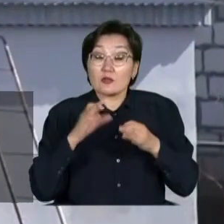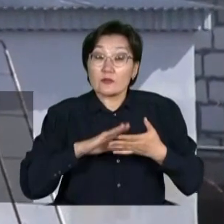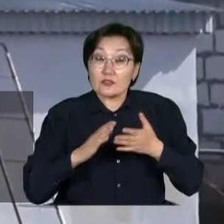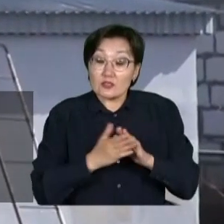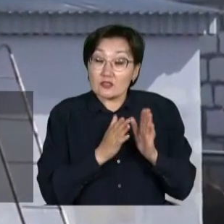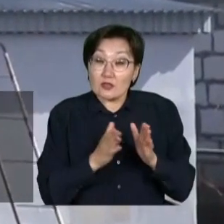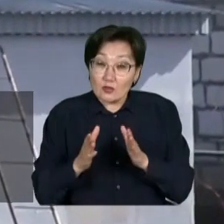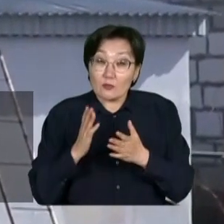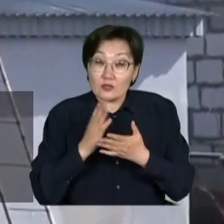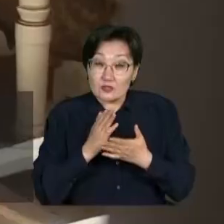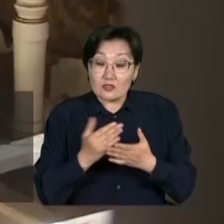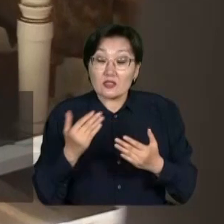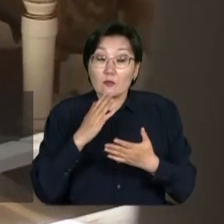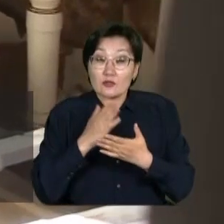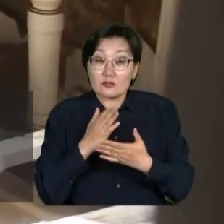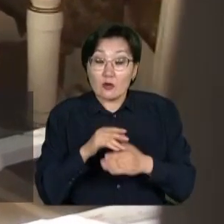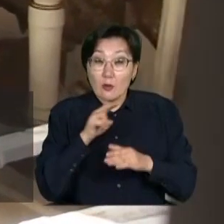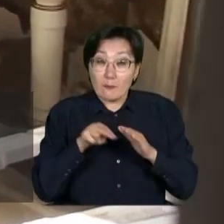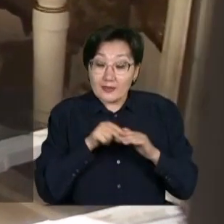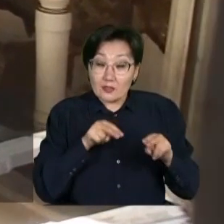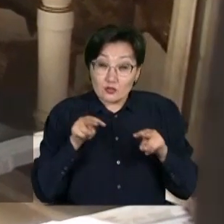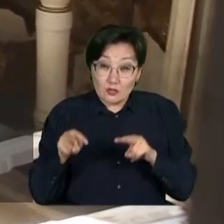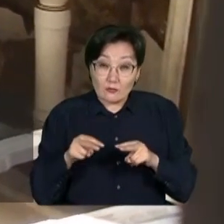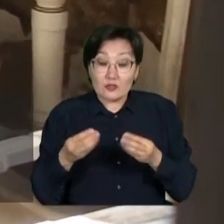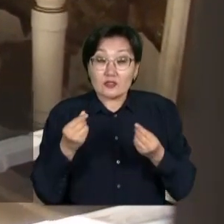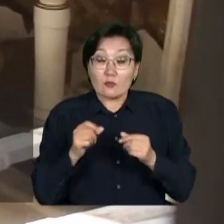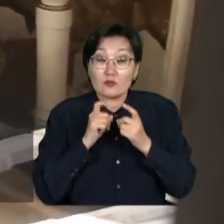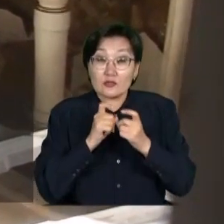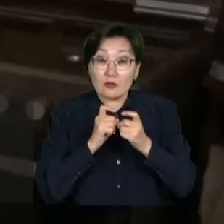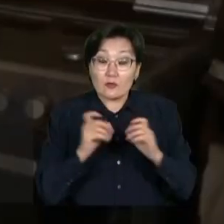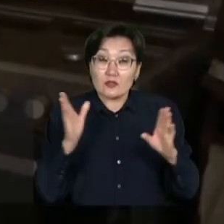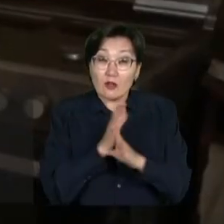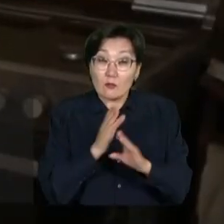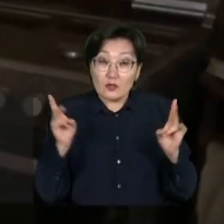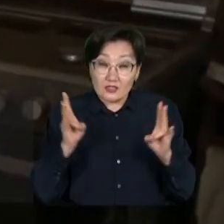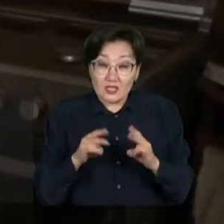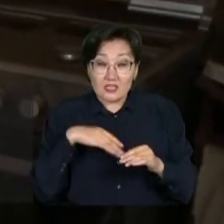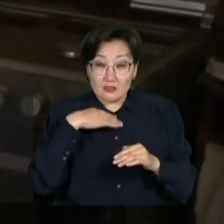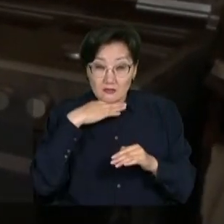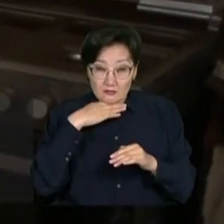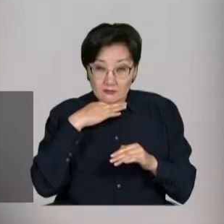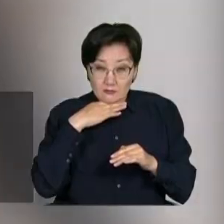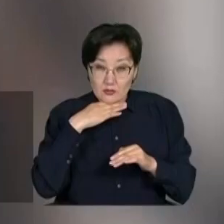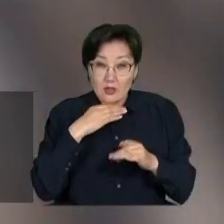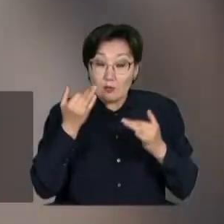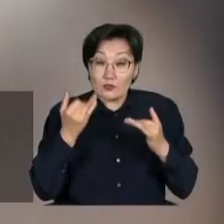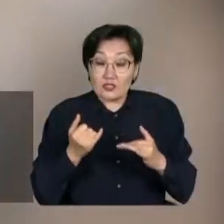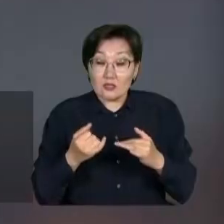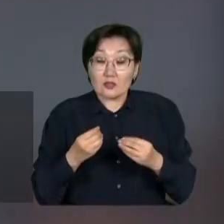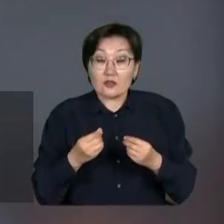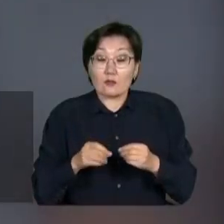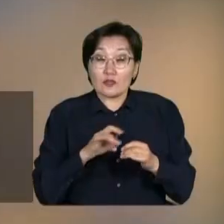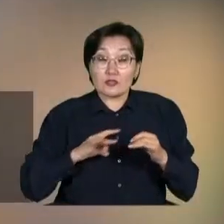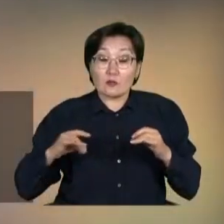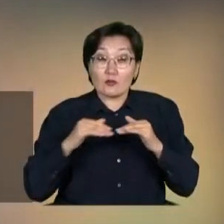ситуация стабилизирована и находится под контролем. Средств для борьбы с природными явлениями достаточно. Отмечу, сейчас члены